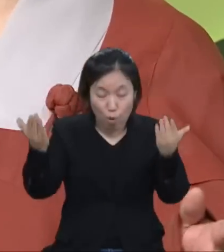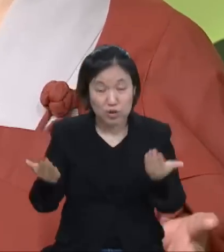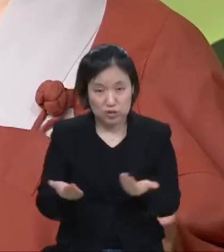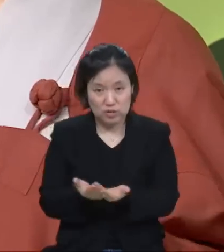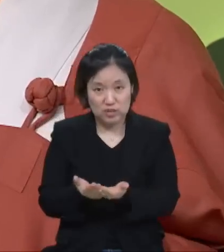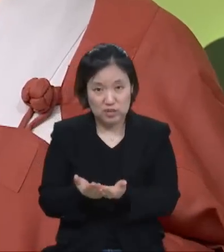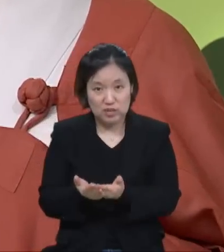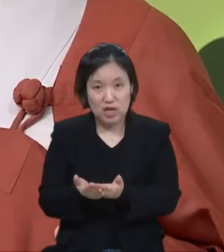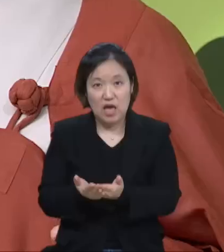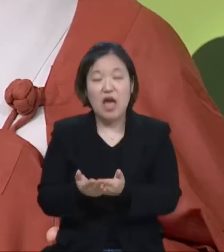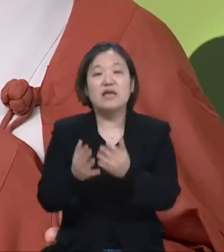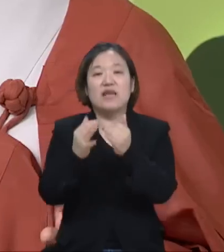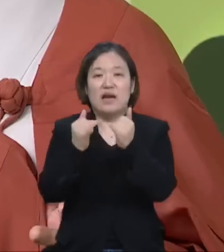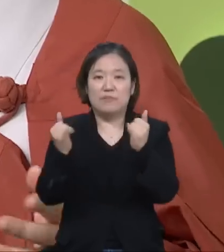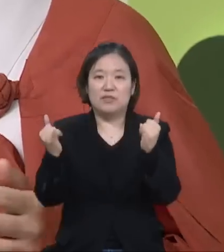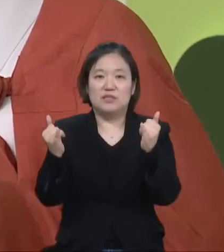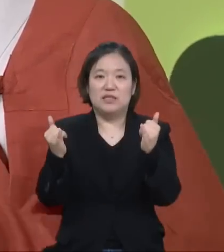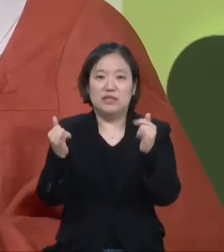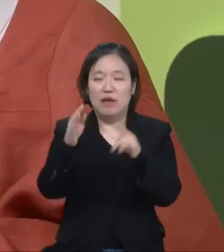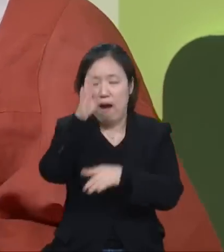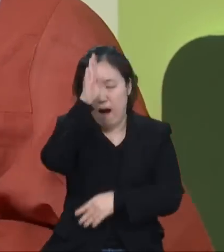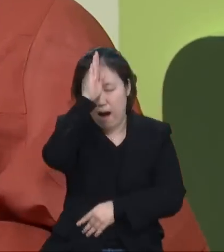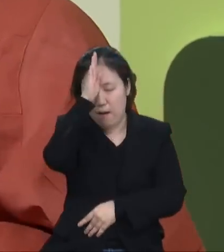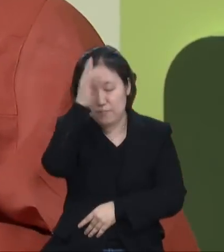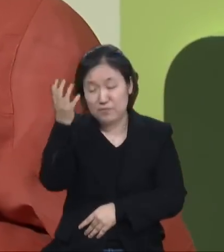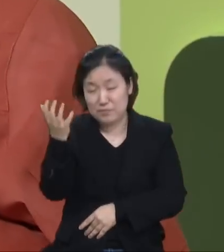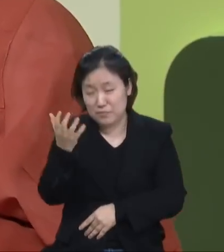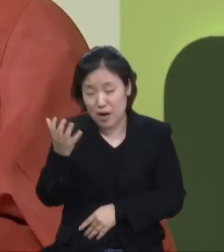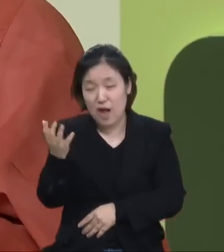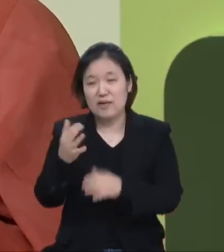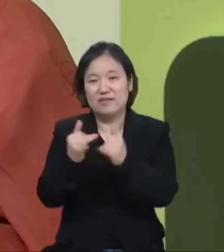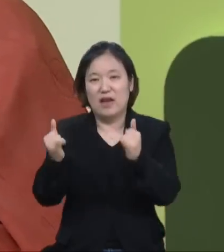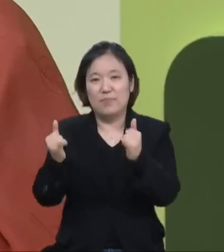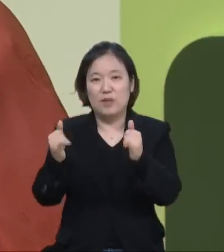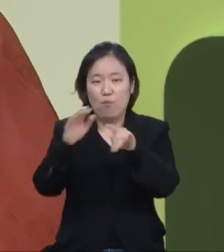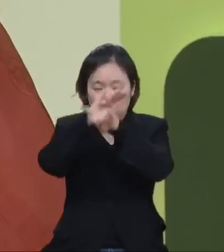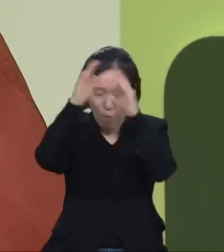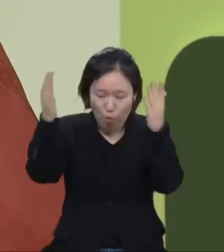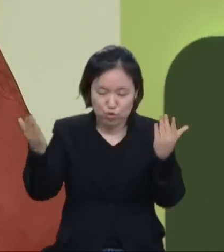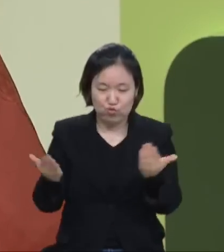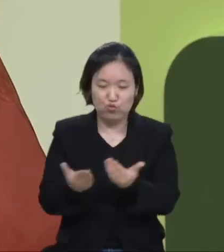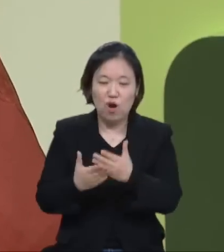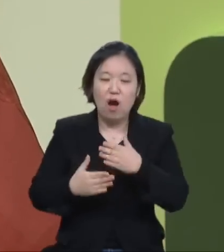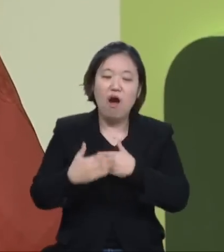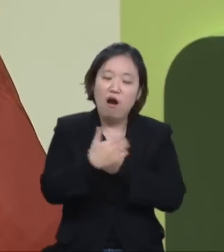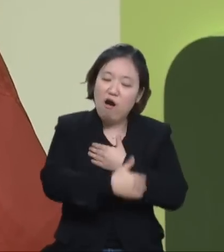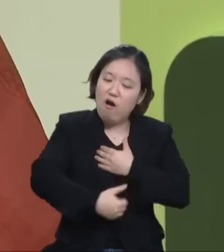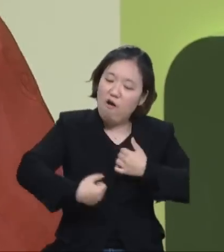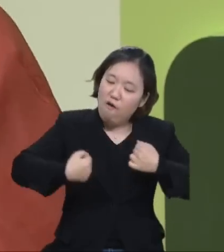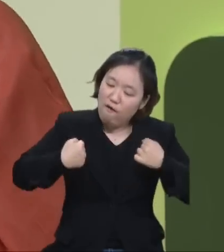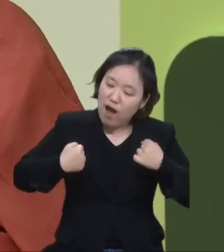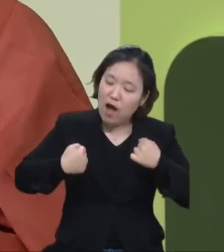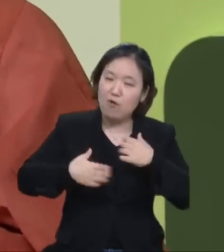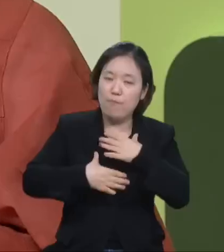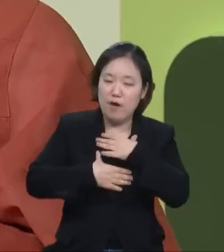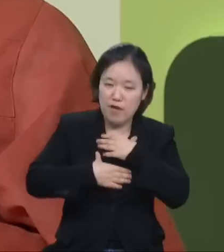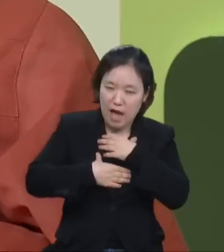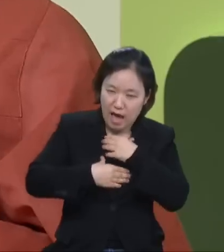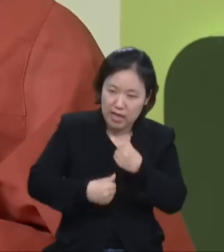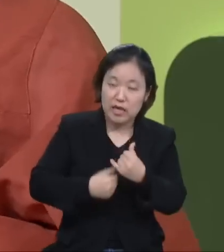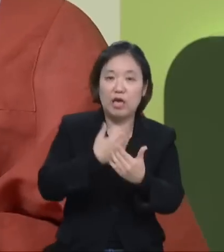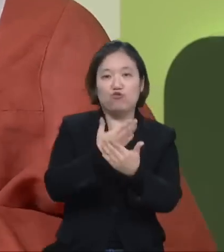모든 병자들이 건강하고 편안하게 해주세요라고 기도를